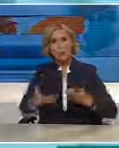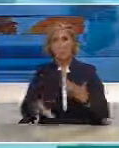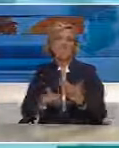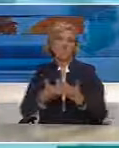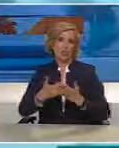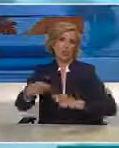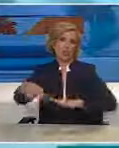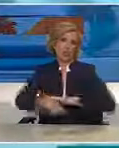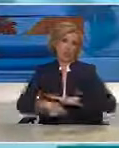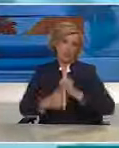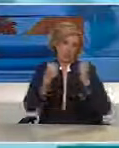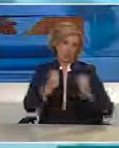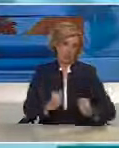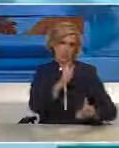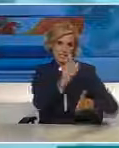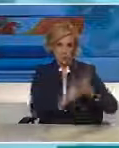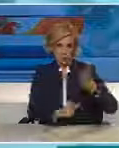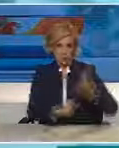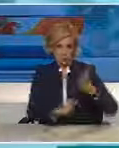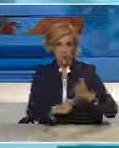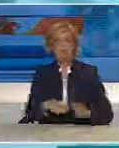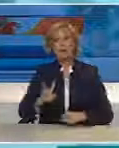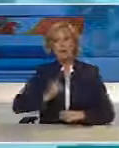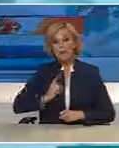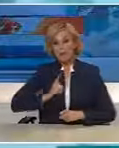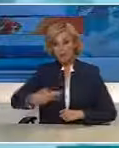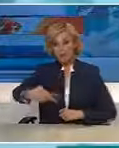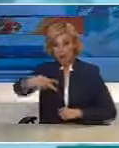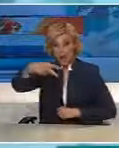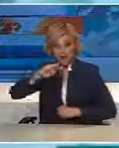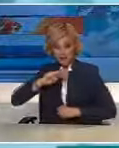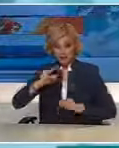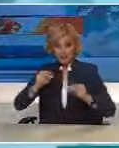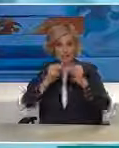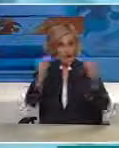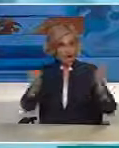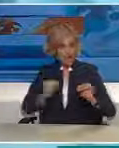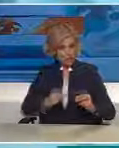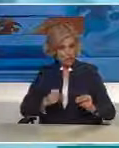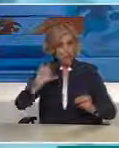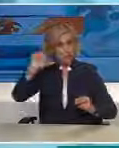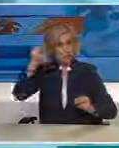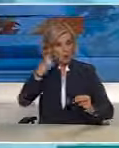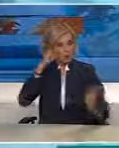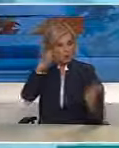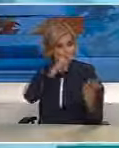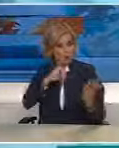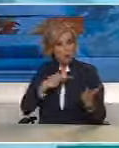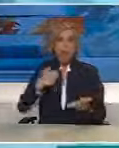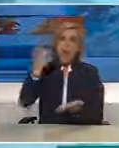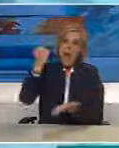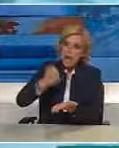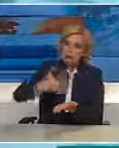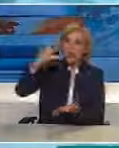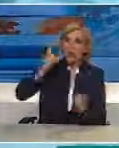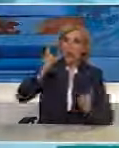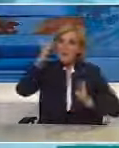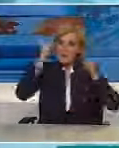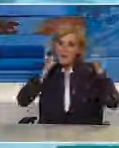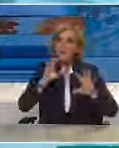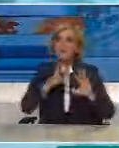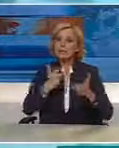φιλοξενούμενων στη δομή. Και μέσα από αυτά τα αποτελέσματα θα μπορέσουμε να αξιολογήσουμε, να σταθμίσουμε και να προτεραιοποιήσουμε τα μέτρα